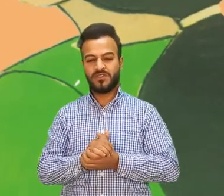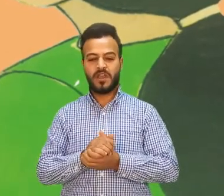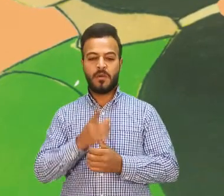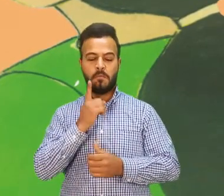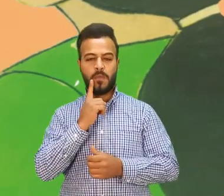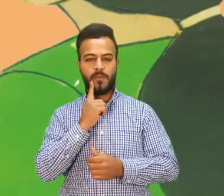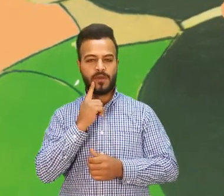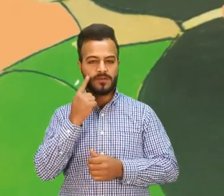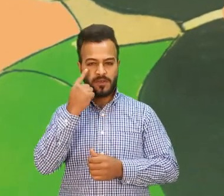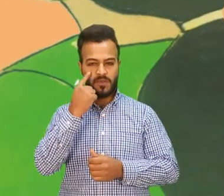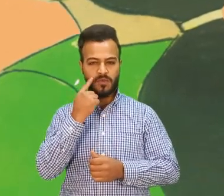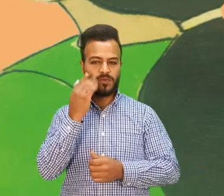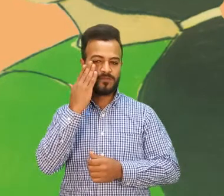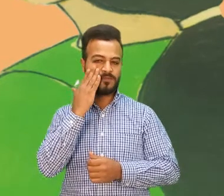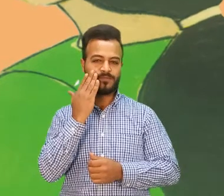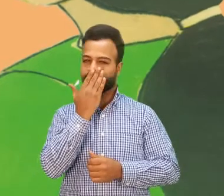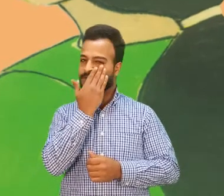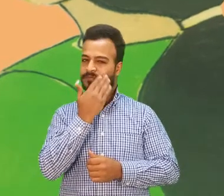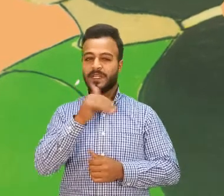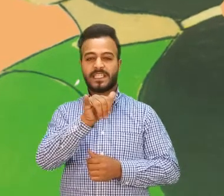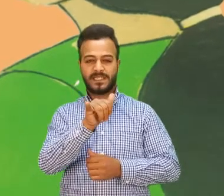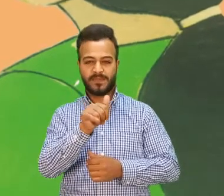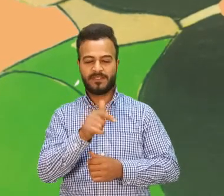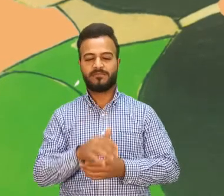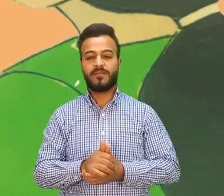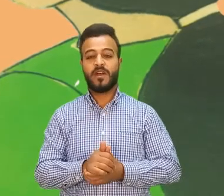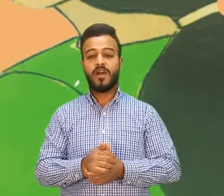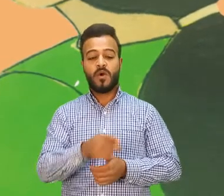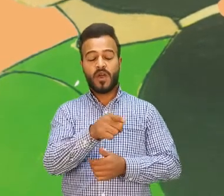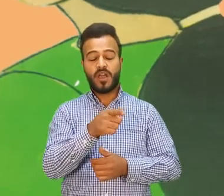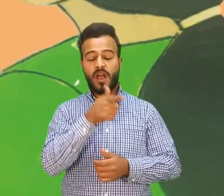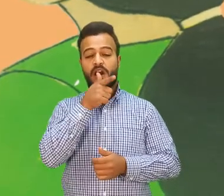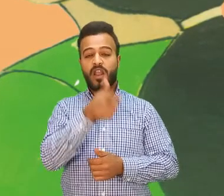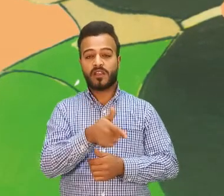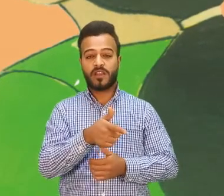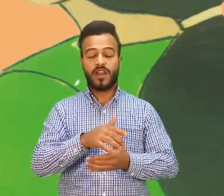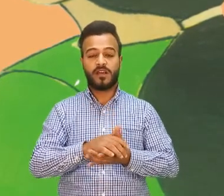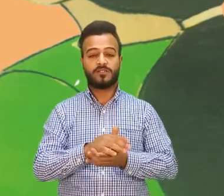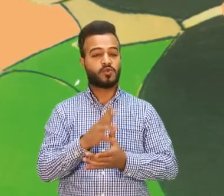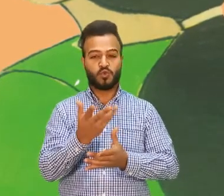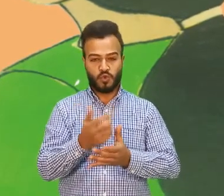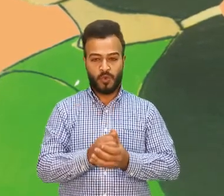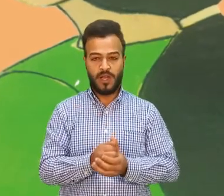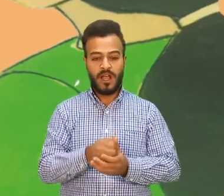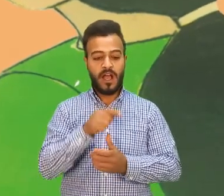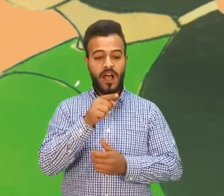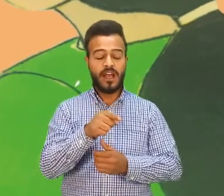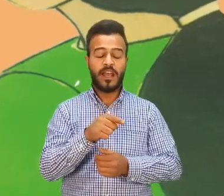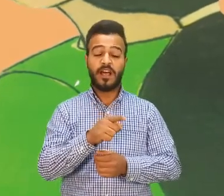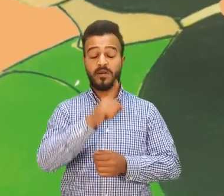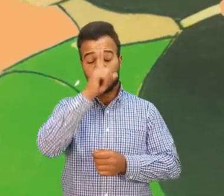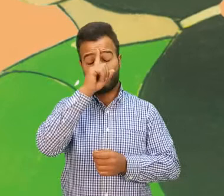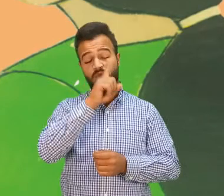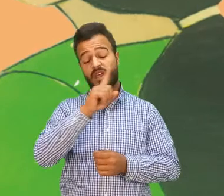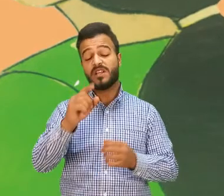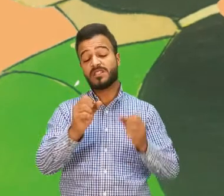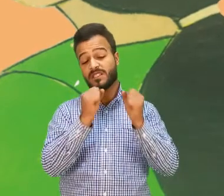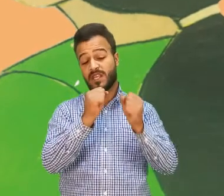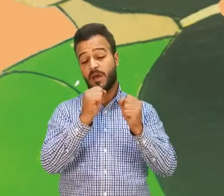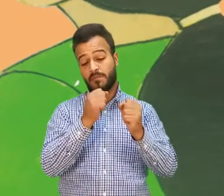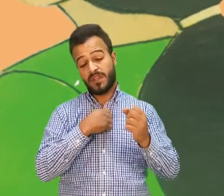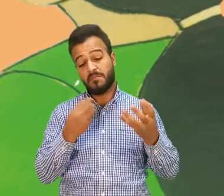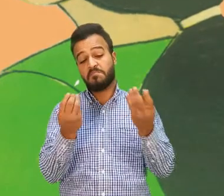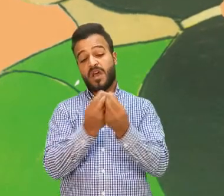مسحت الأم الدمعة من على وجنة ياسمين وهي تقول: هذا غير ممكن يا